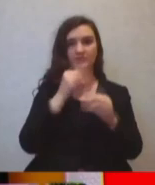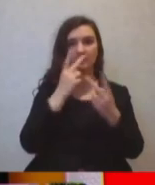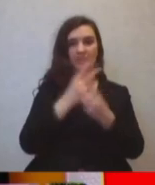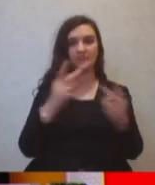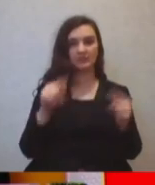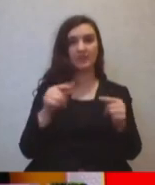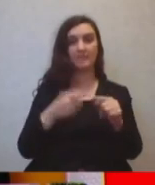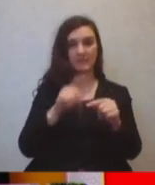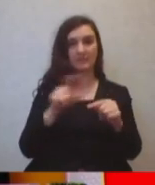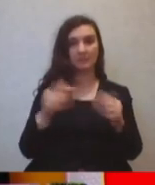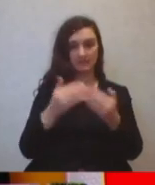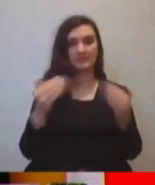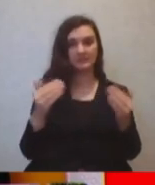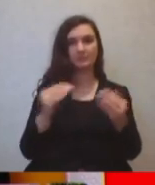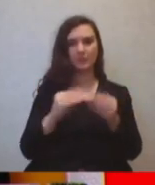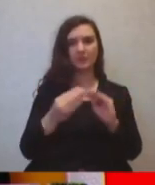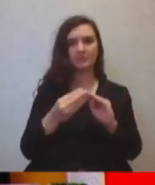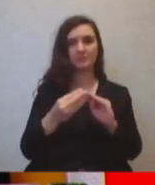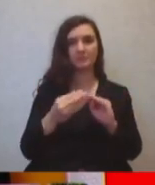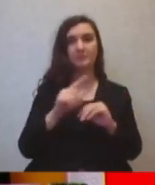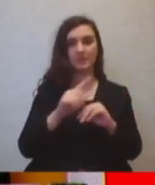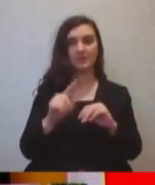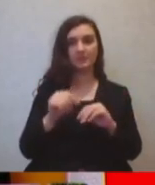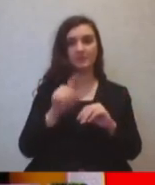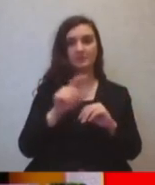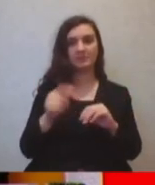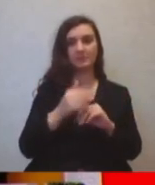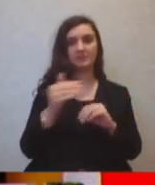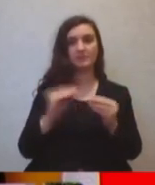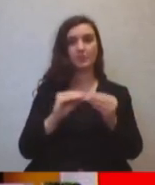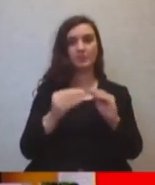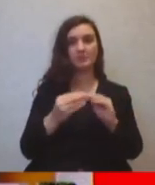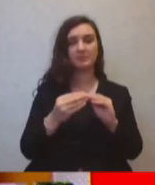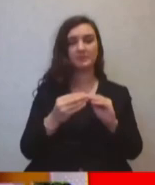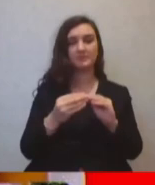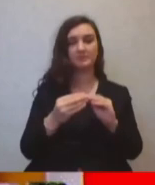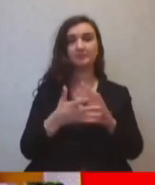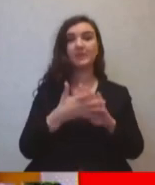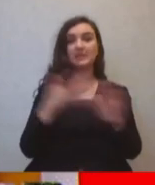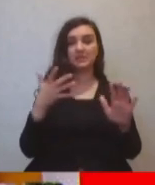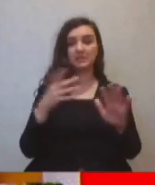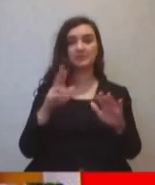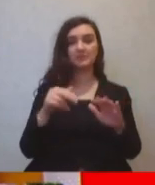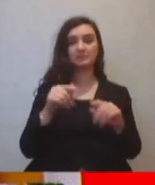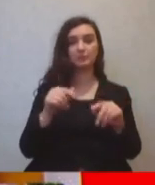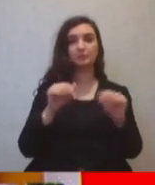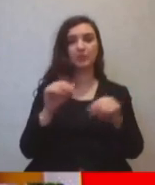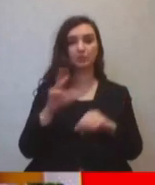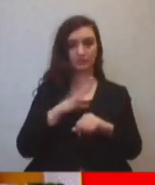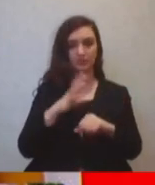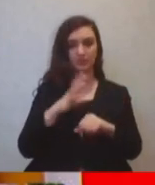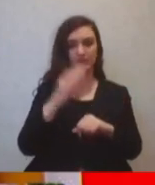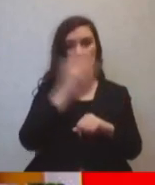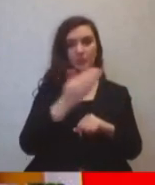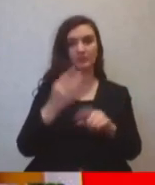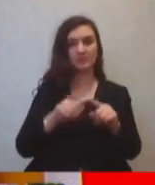ხედავთ ამ ადამიანების პრობლემებს, მაგრამ ამ ადამიანების პრობლემების გაზიარების და გააზრების უნარი უნდა ქონდეს